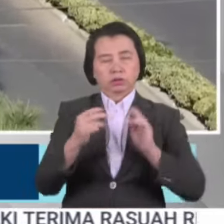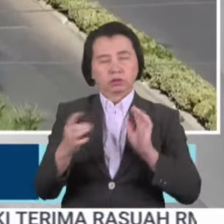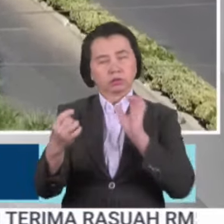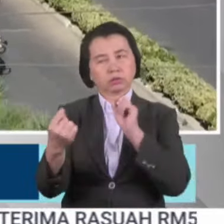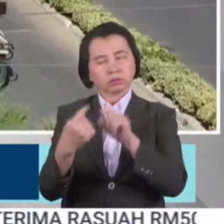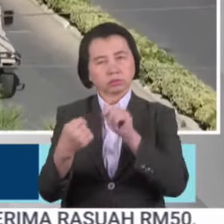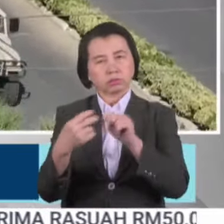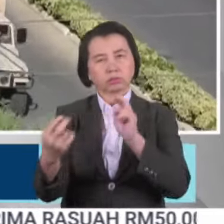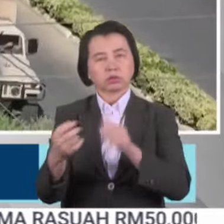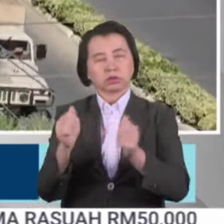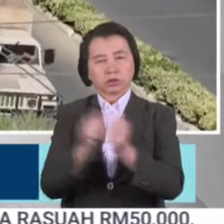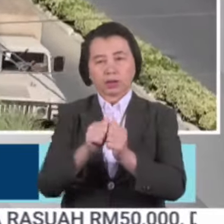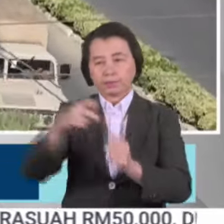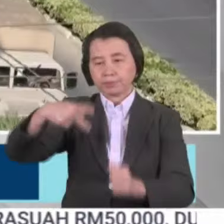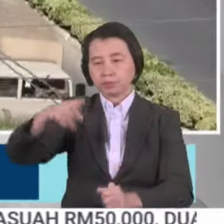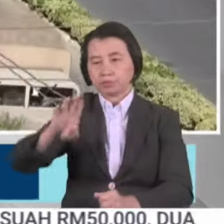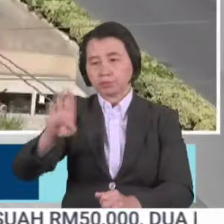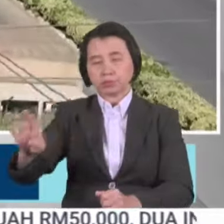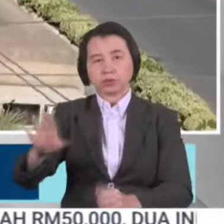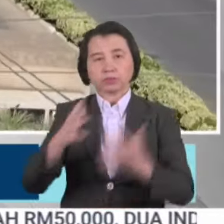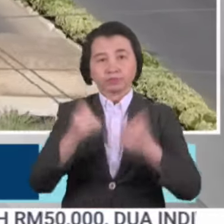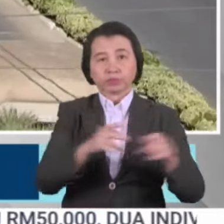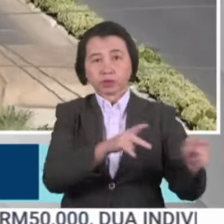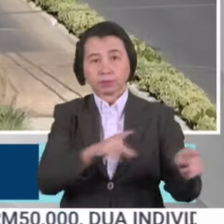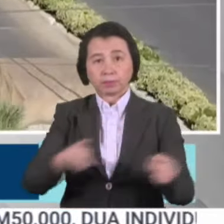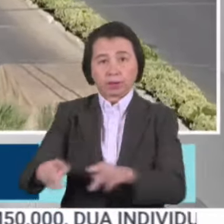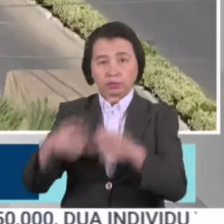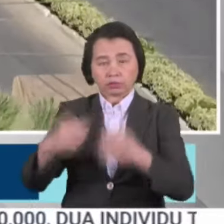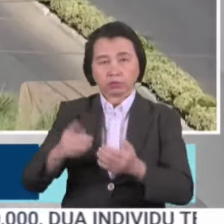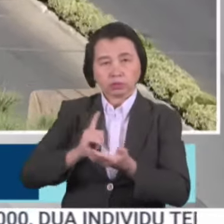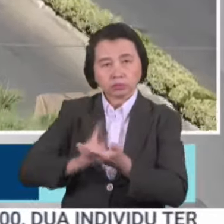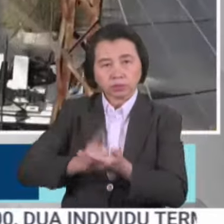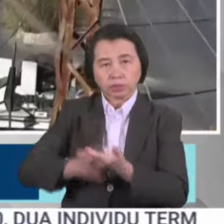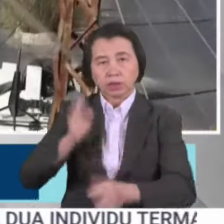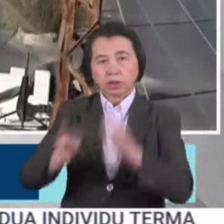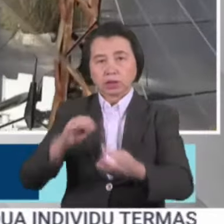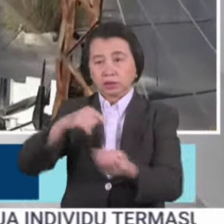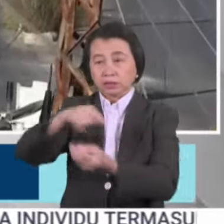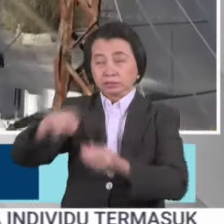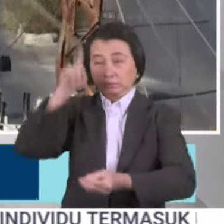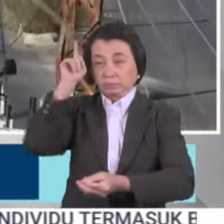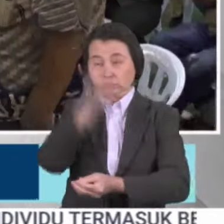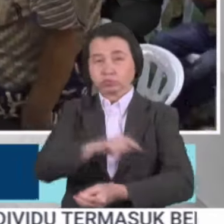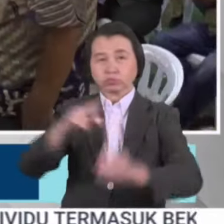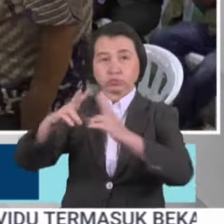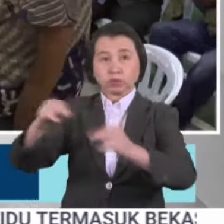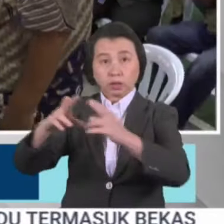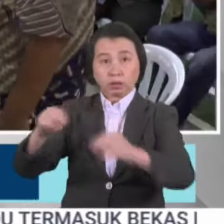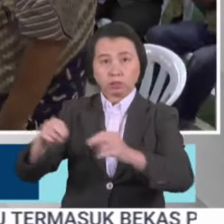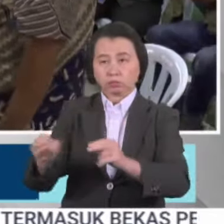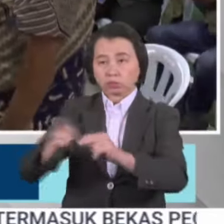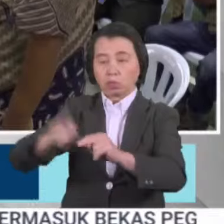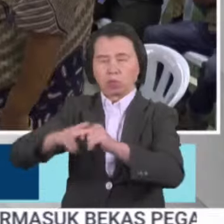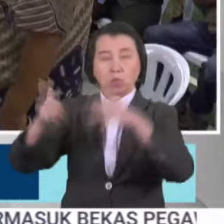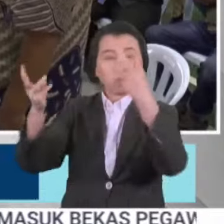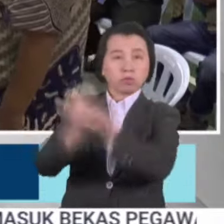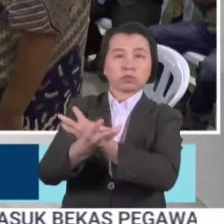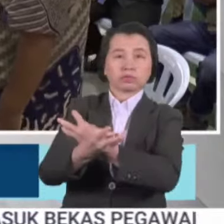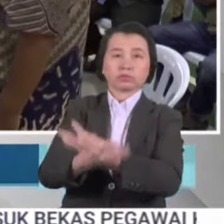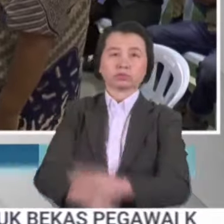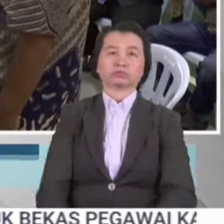berhubung dengan PBB. Setakat ini, pelan evakuasi telah dibincangkan jika situasi konflik di wilayah tersebut bertambah buruk.